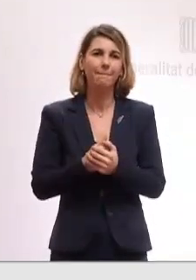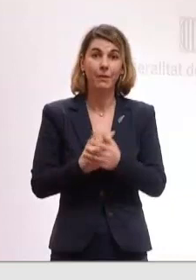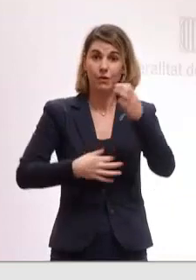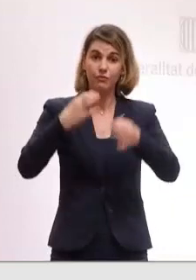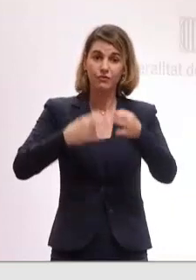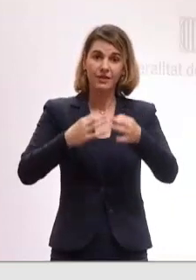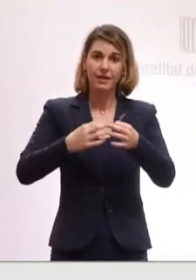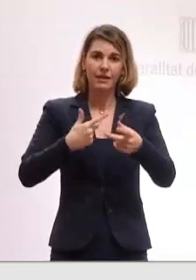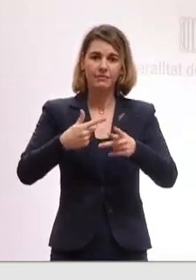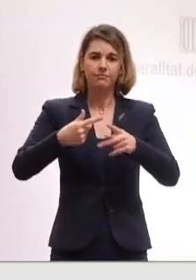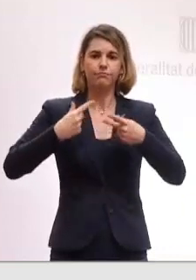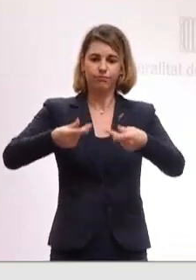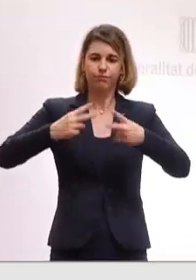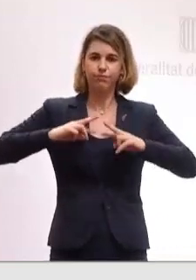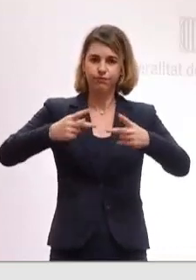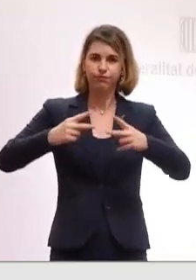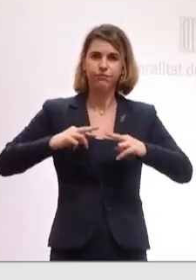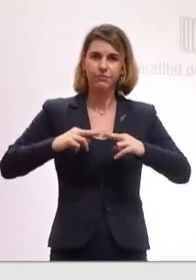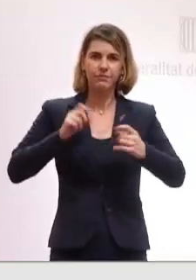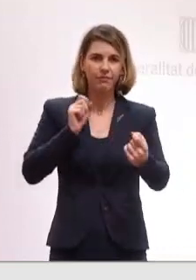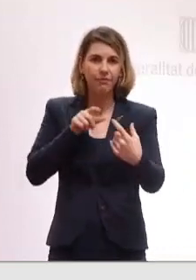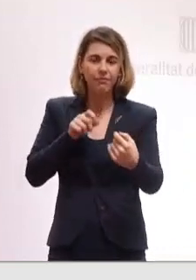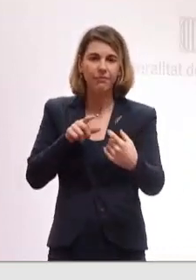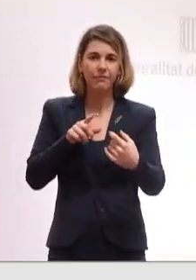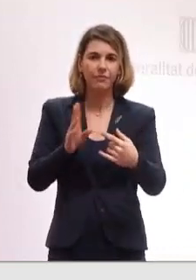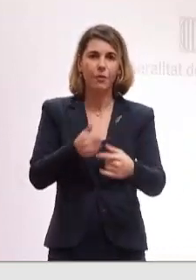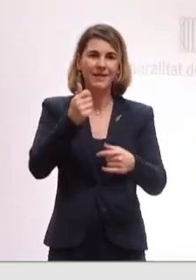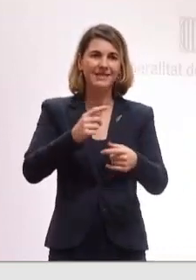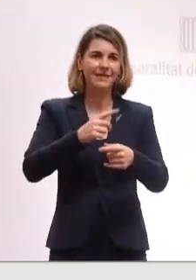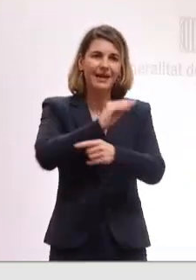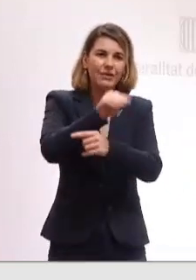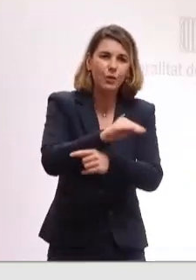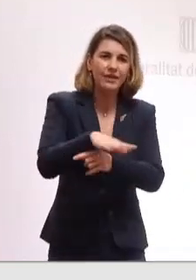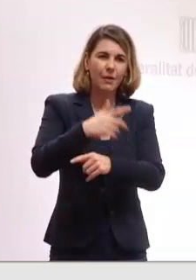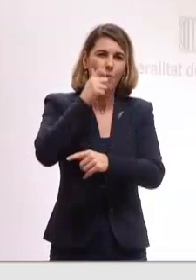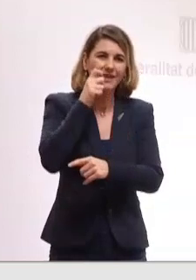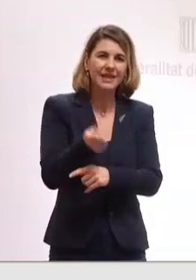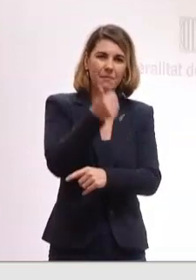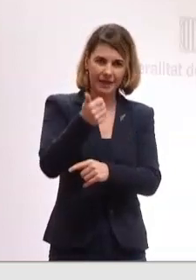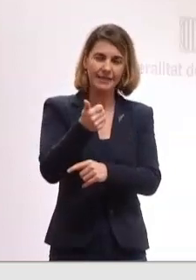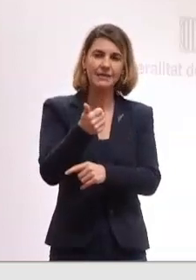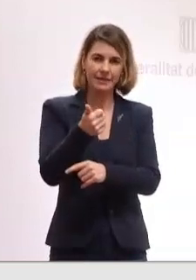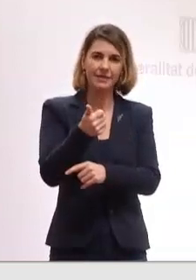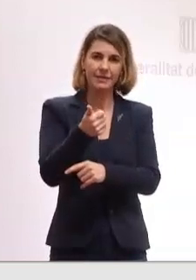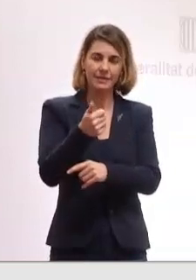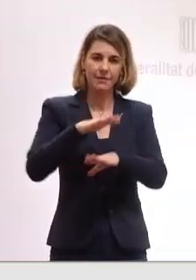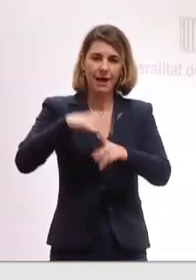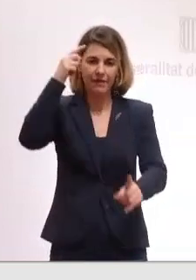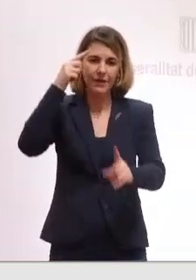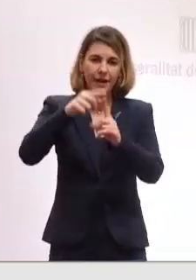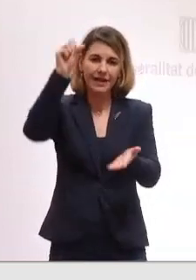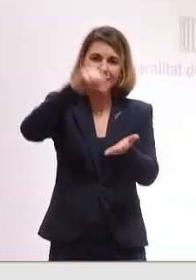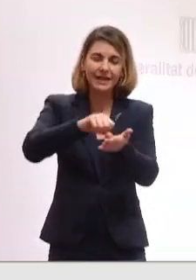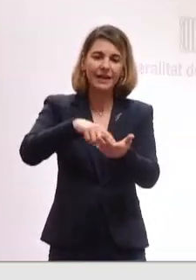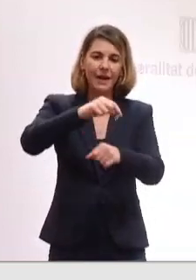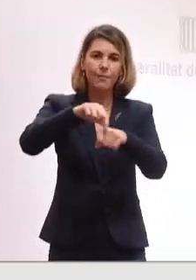justícia retributiva i punitiva cap a una més restaurativa, més humanista, que situï al centre de